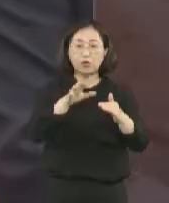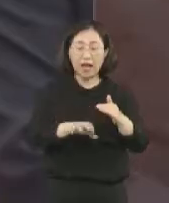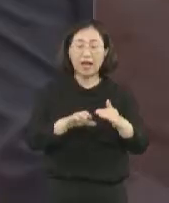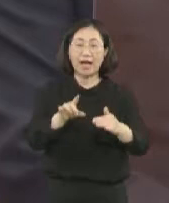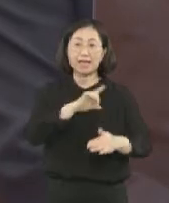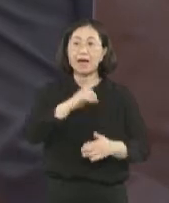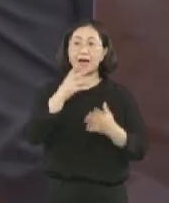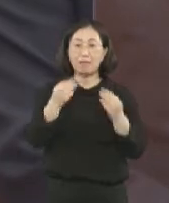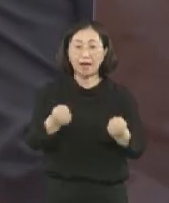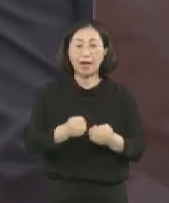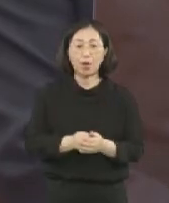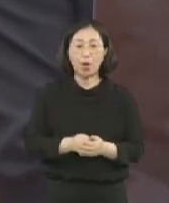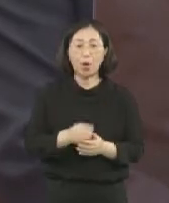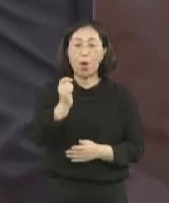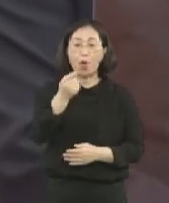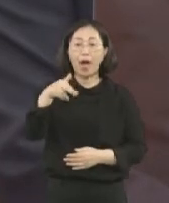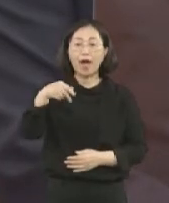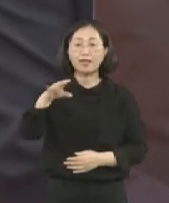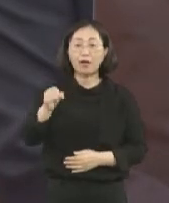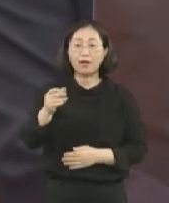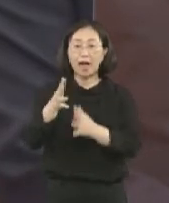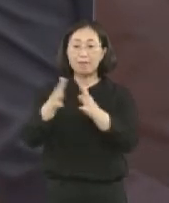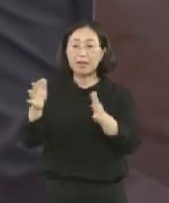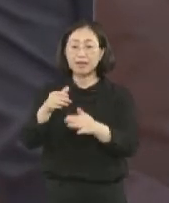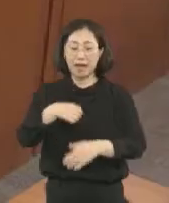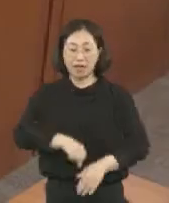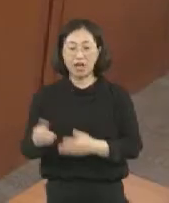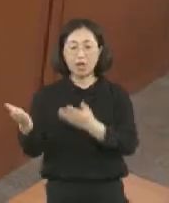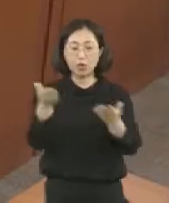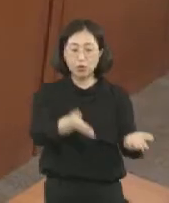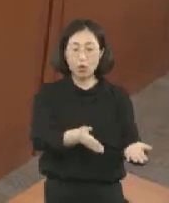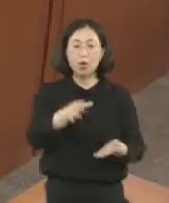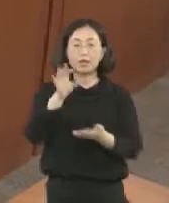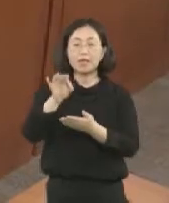많았고 최근엔 과천 아파트를 아들에게 증여해